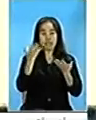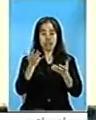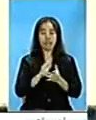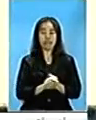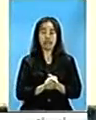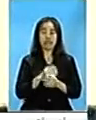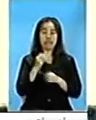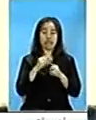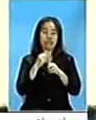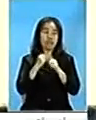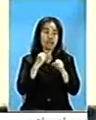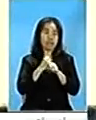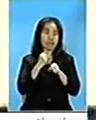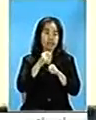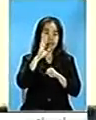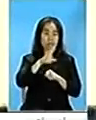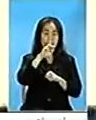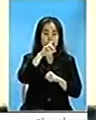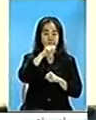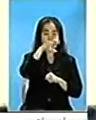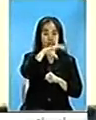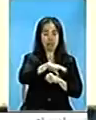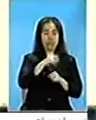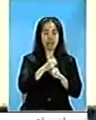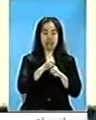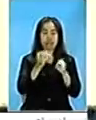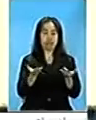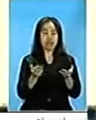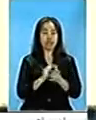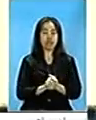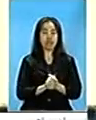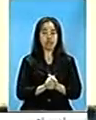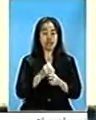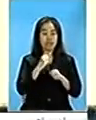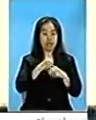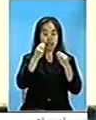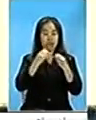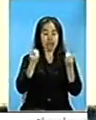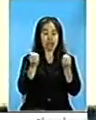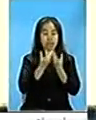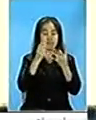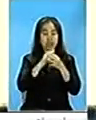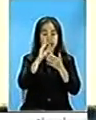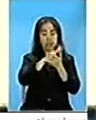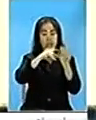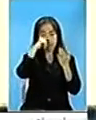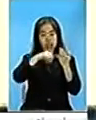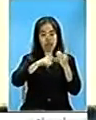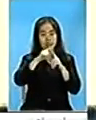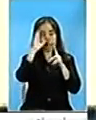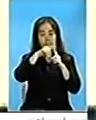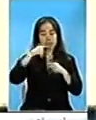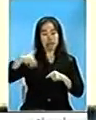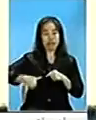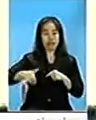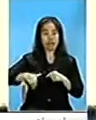รืออีกอำนาจหนึ่งคือที่รัฐสภาเป็นไปได้ยังไงครับมันจะทำให้ประเทศไทยเสมือนเป็นเมืองตลกที่เขาเรียกว่